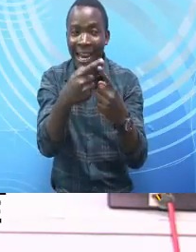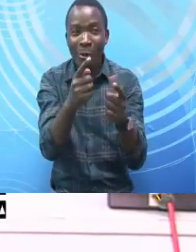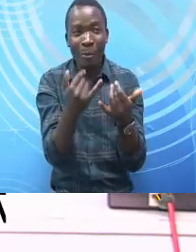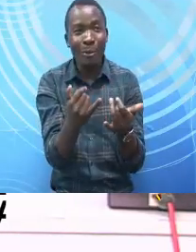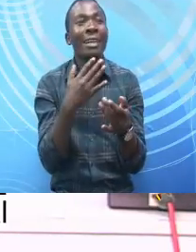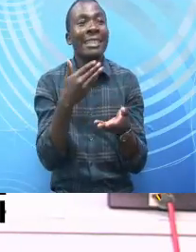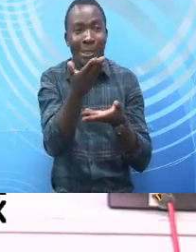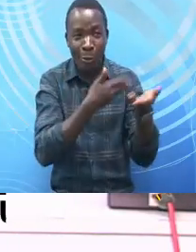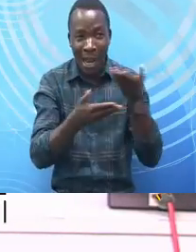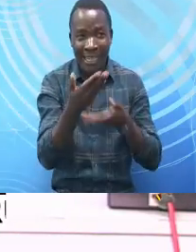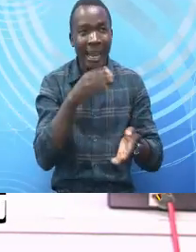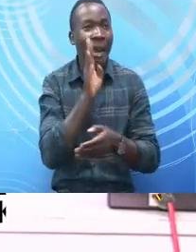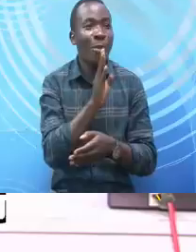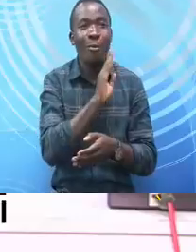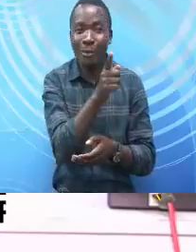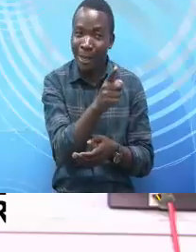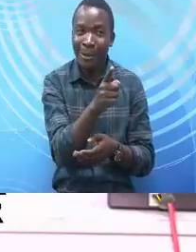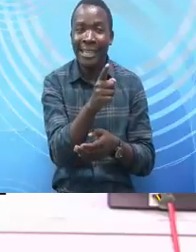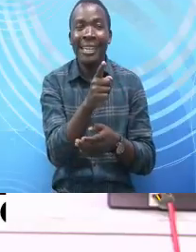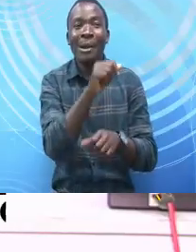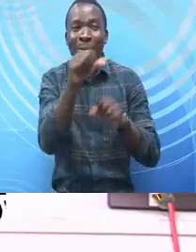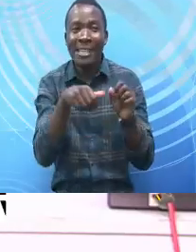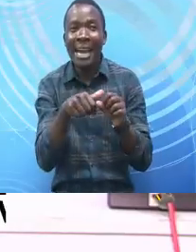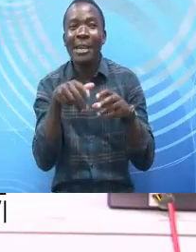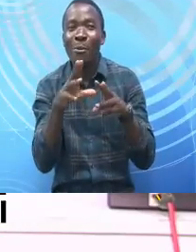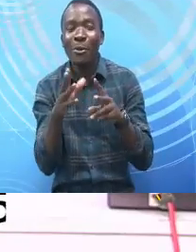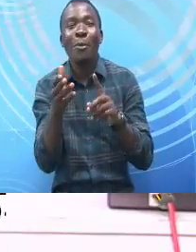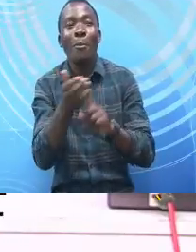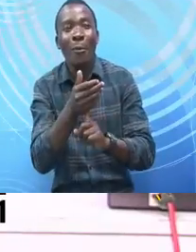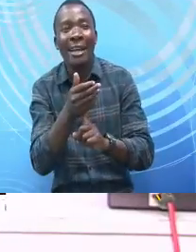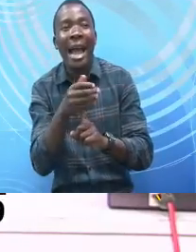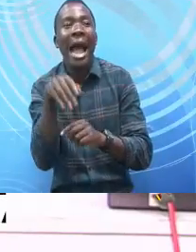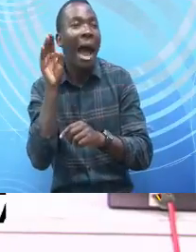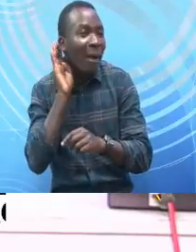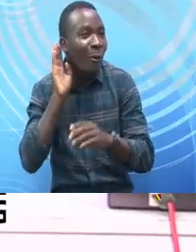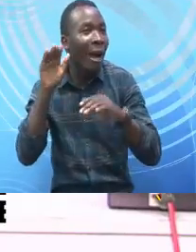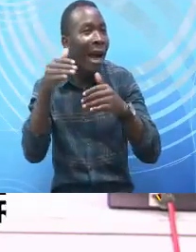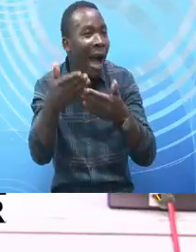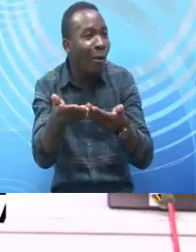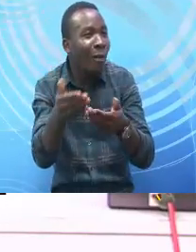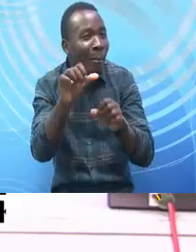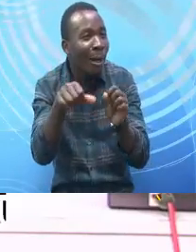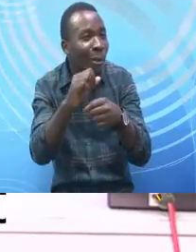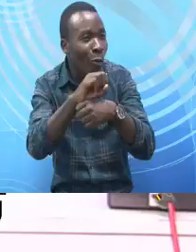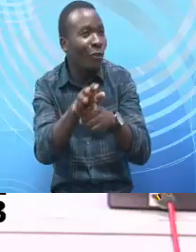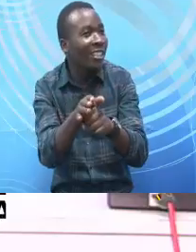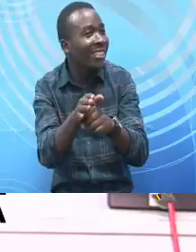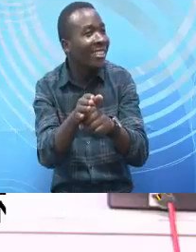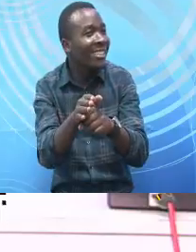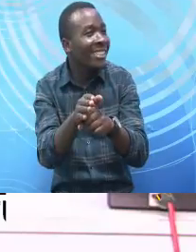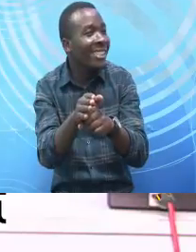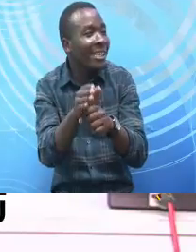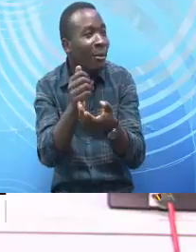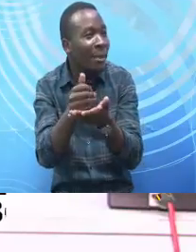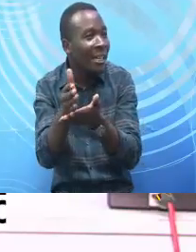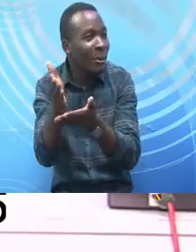twashatse kuganira nawe ku bijyanye n'uburyo mumenya amakuru ku cyorezo cya coronavirus kuko